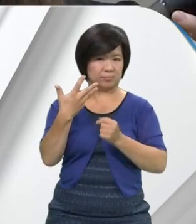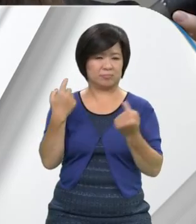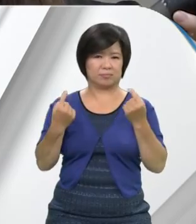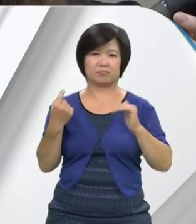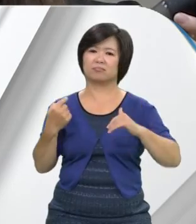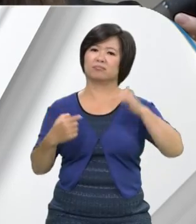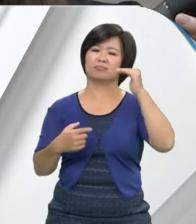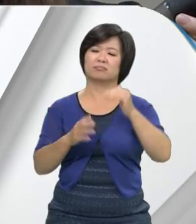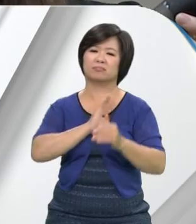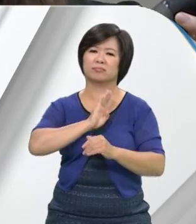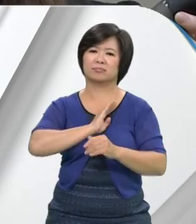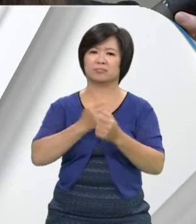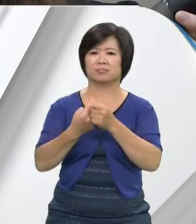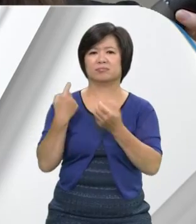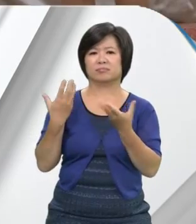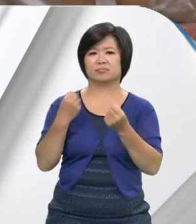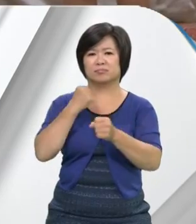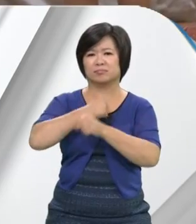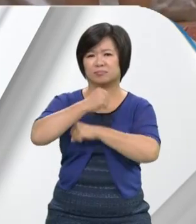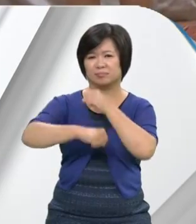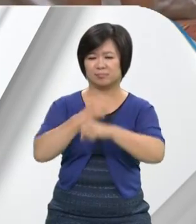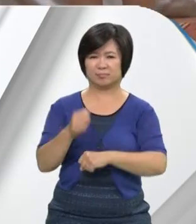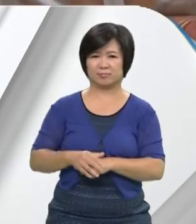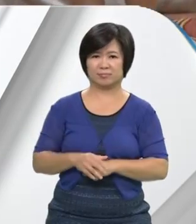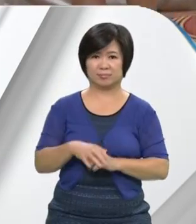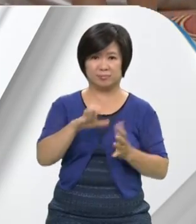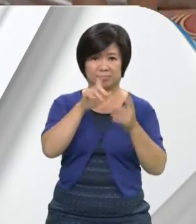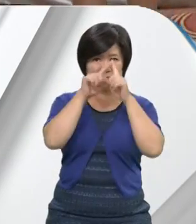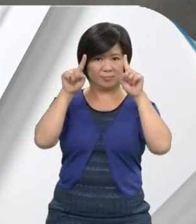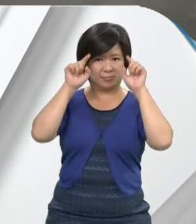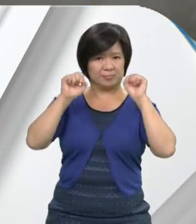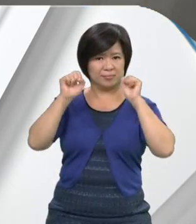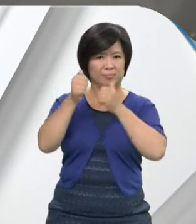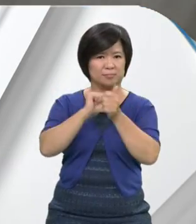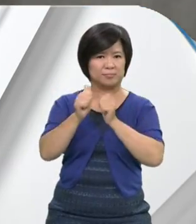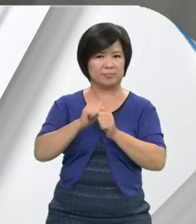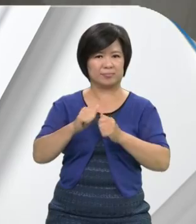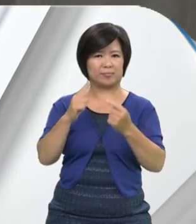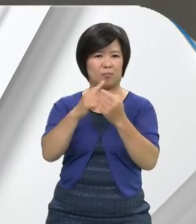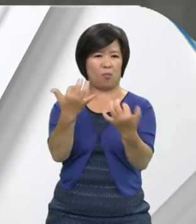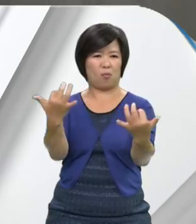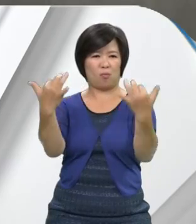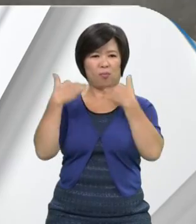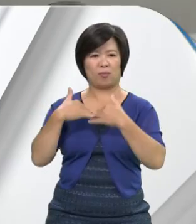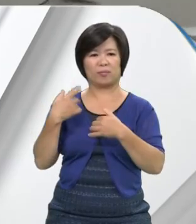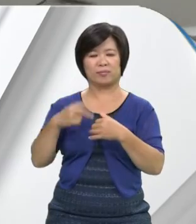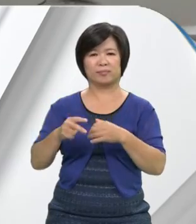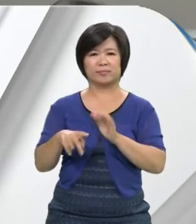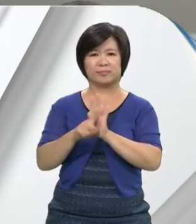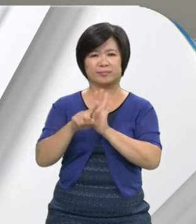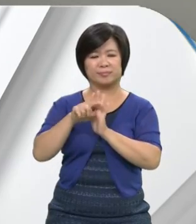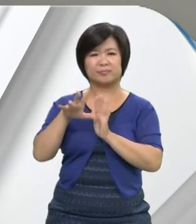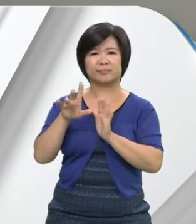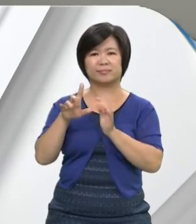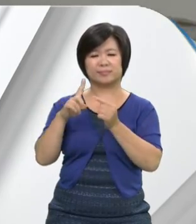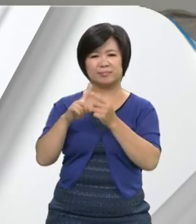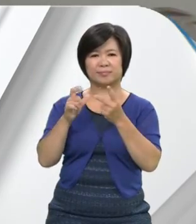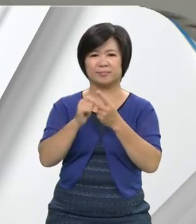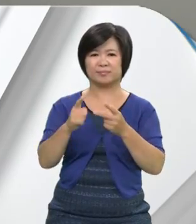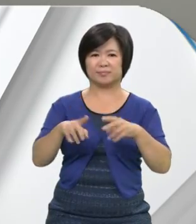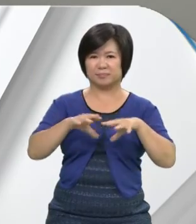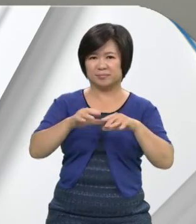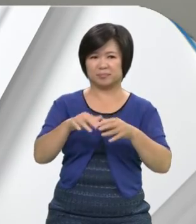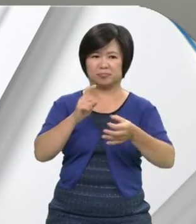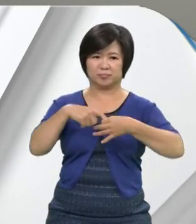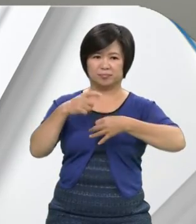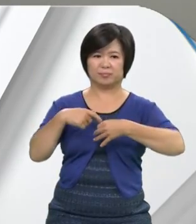来得高，因为去年同期没有这样的活动。 斯泰院带动人潮，连接到明年韩国万梦鸟每大鹏也几飞做得穿甲地位。